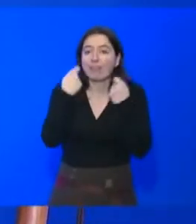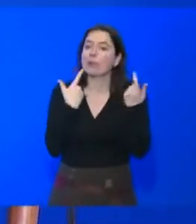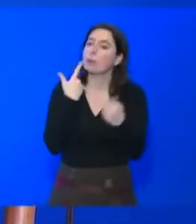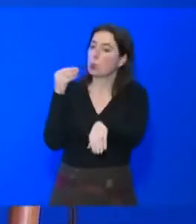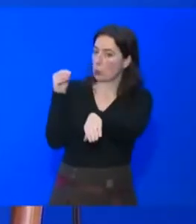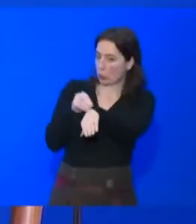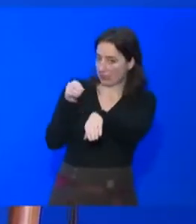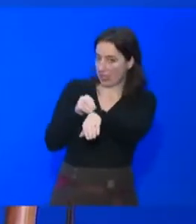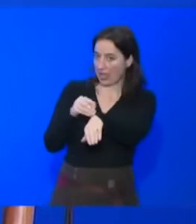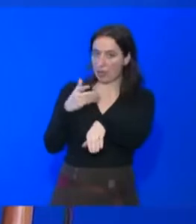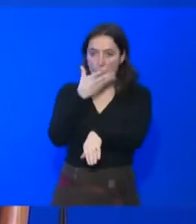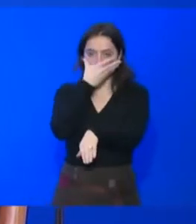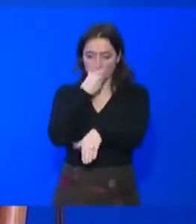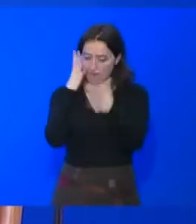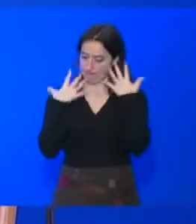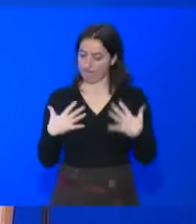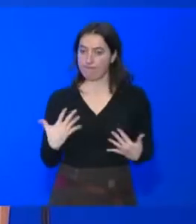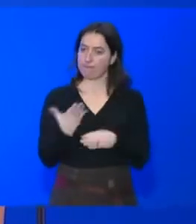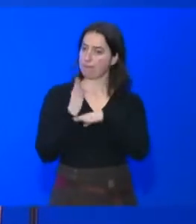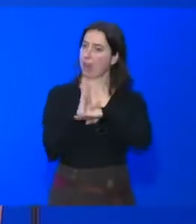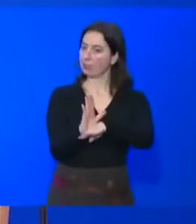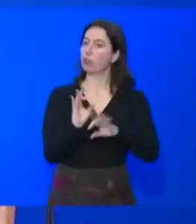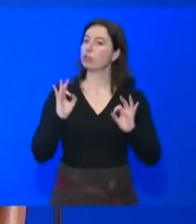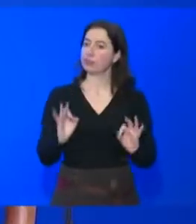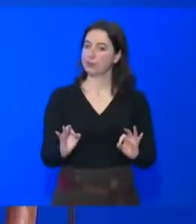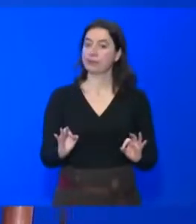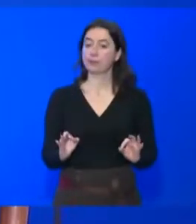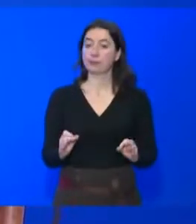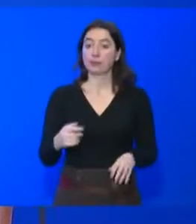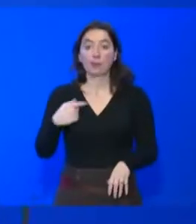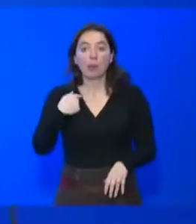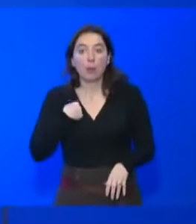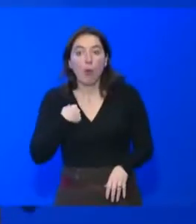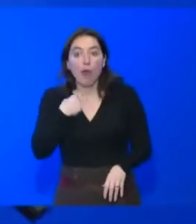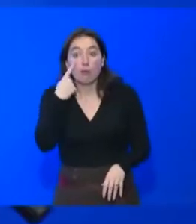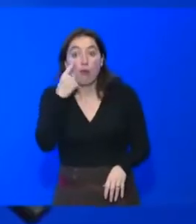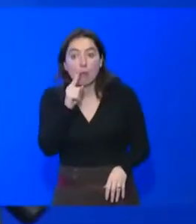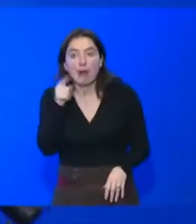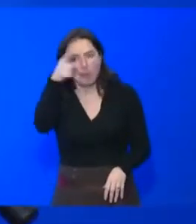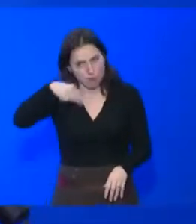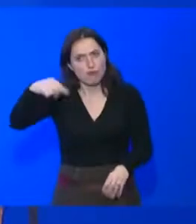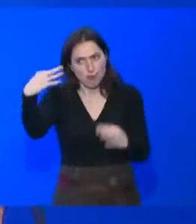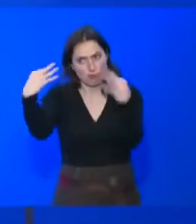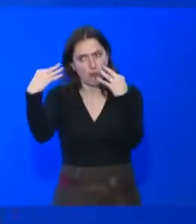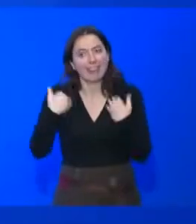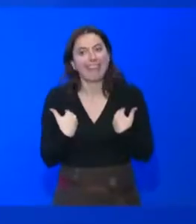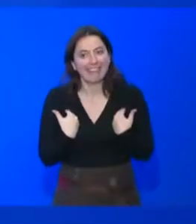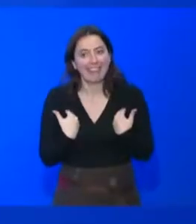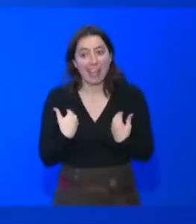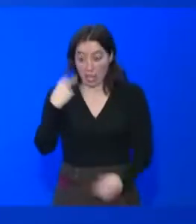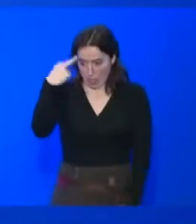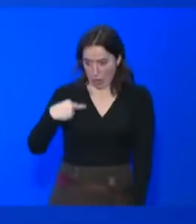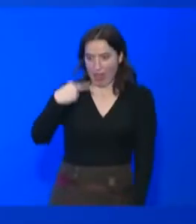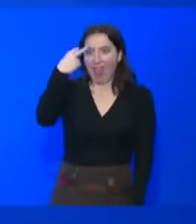conseil, un relooking. Parce que, eh bien, nous, on ne voit pas, mais vous, vous me voyez bien, et vous nous regardez.